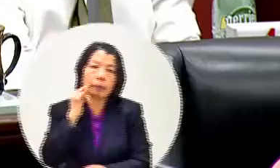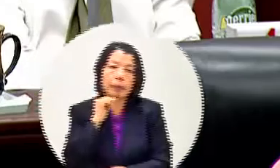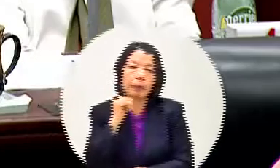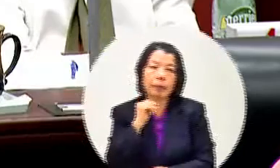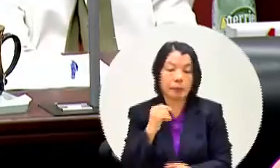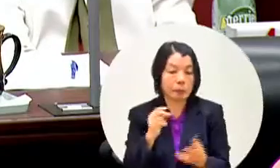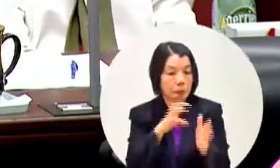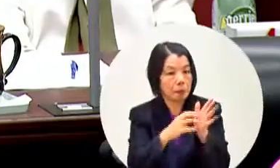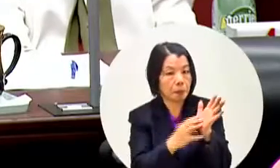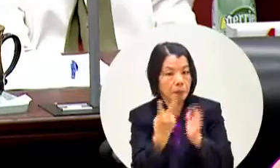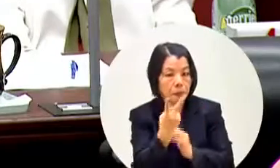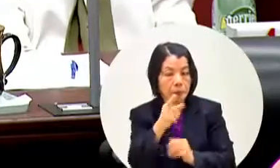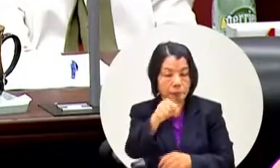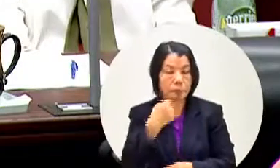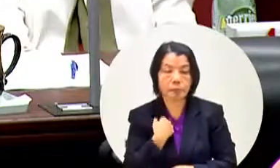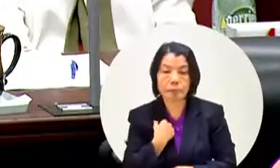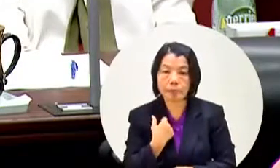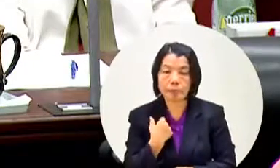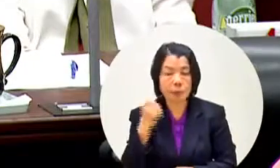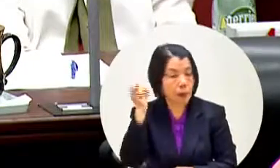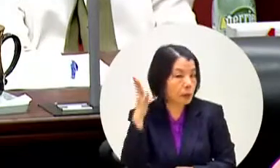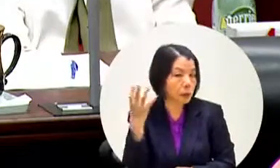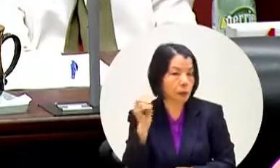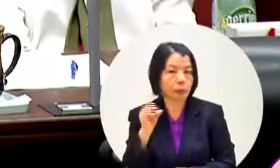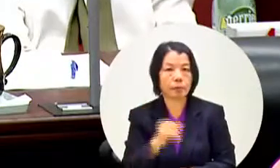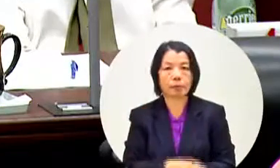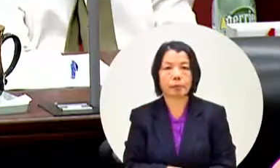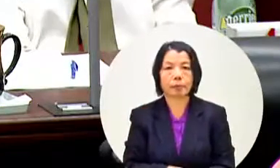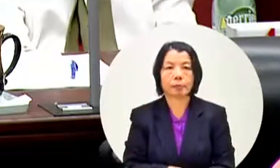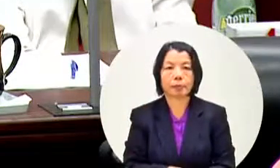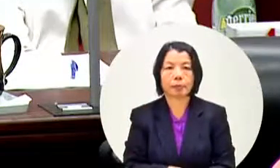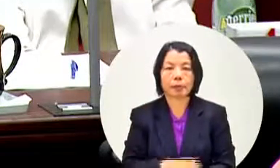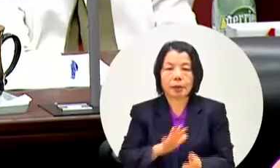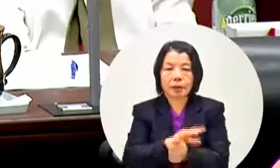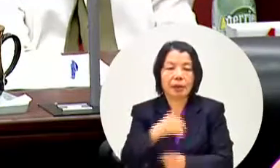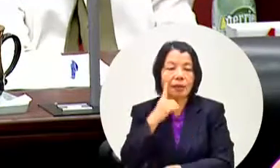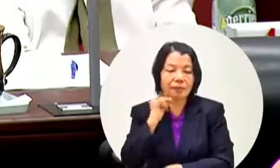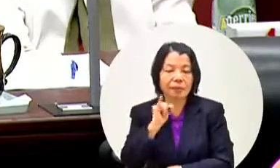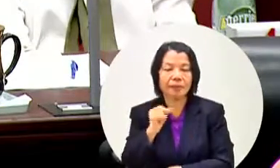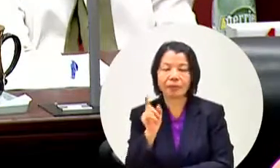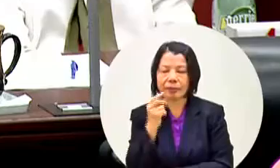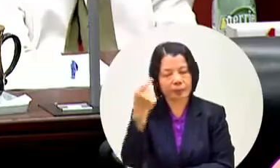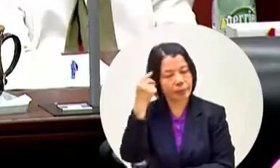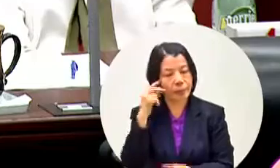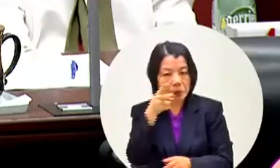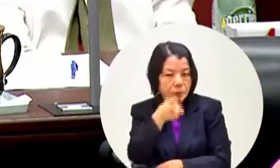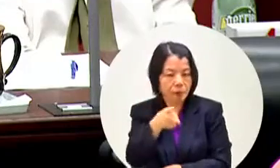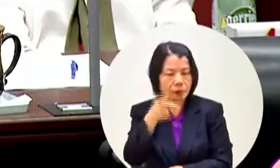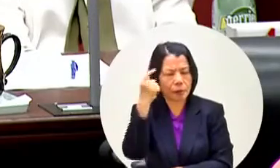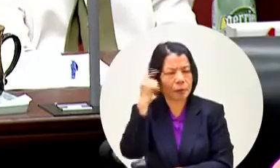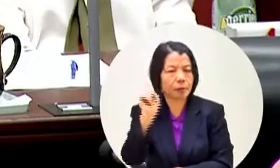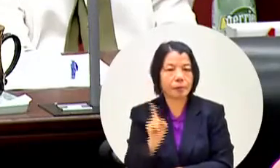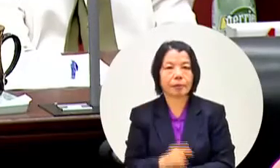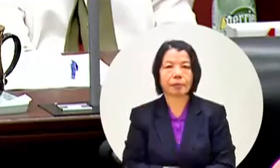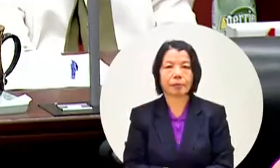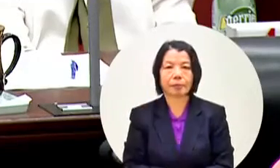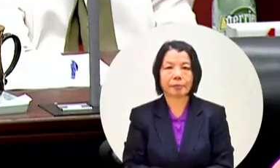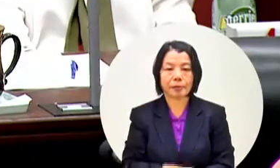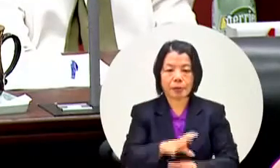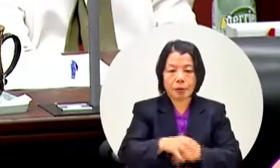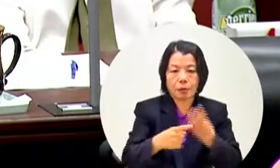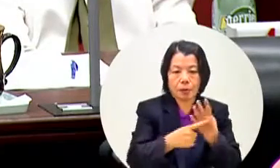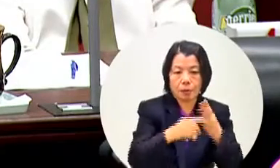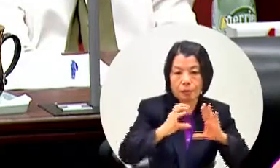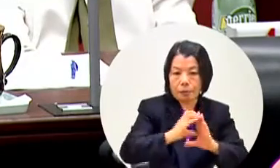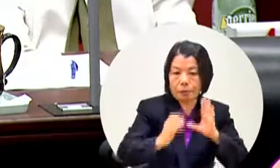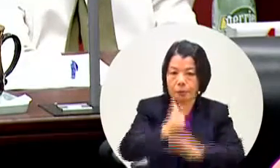冈山这个地点还有其他相关地点有没有可能真正的找到一些土地，找到非常有良心有理想的建